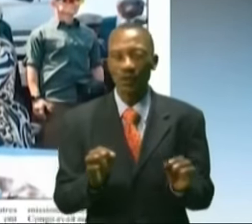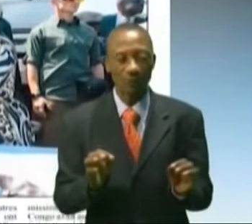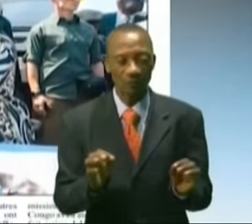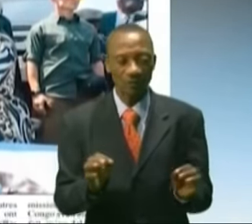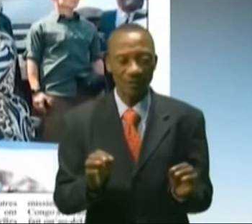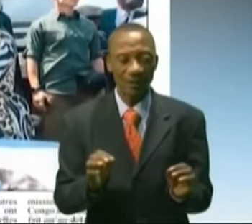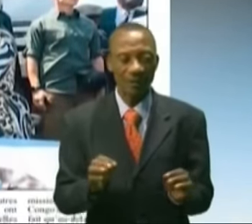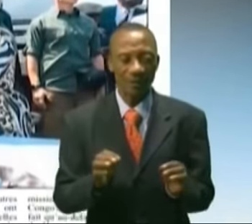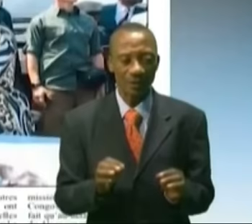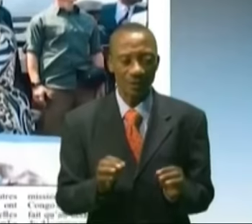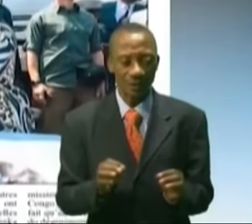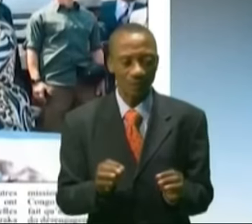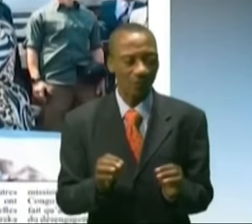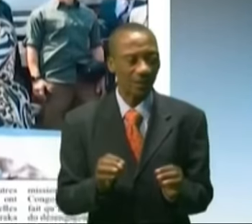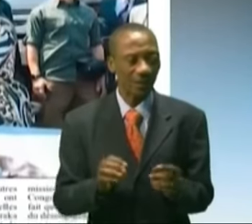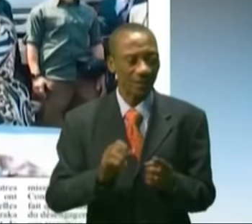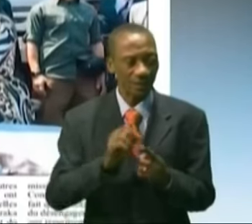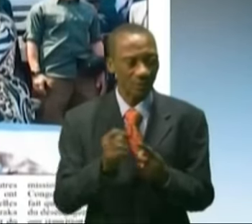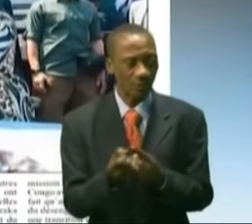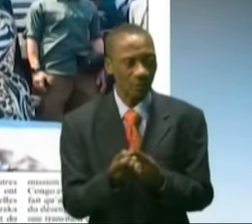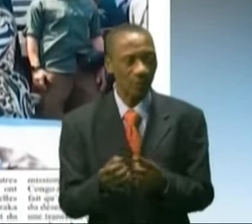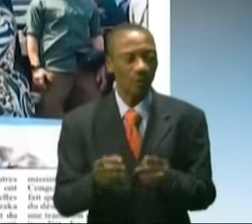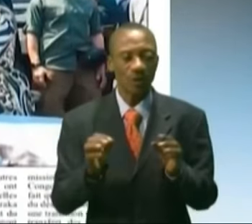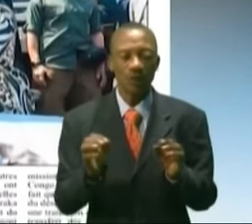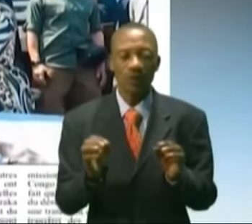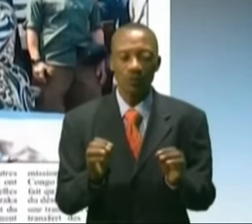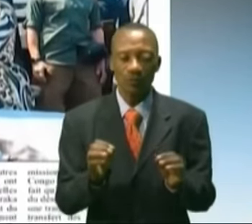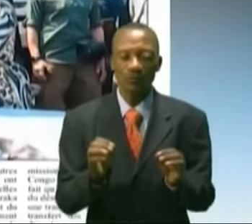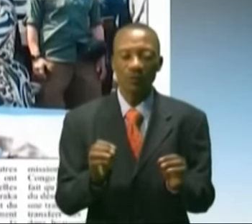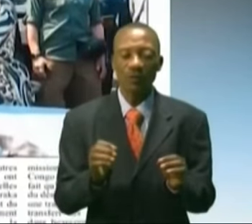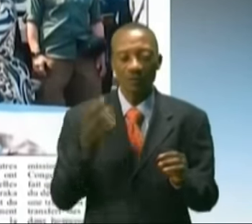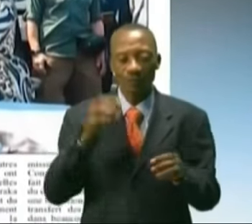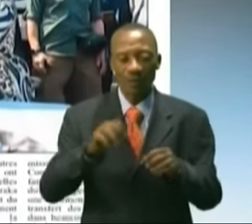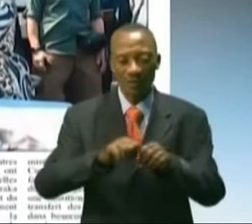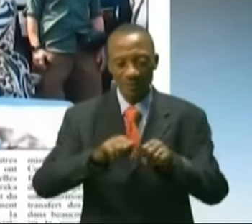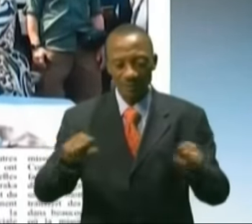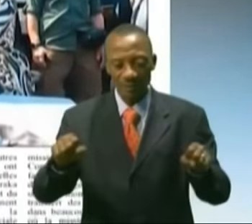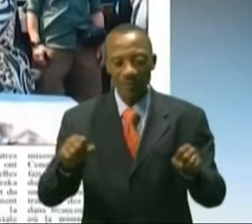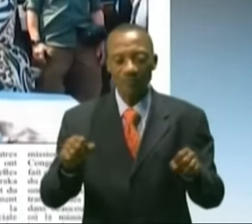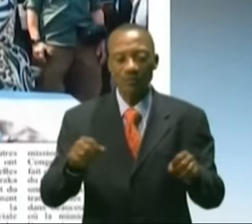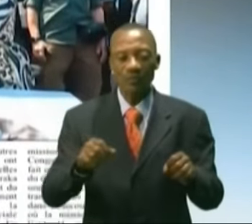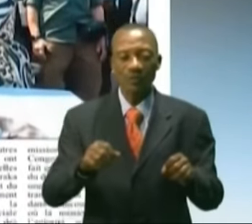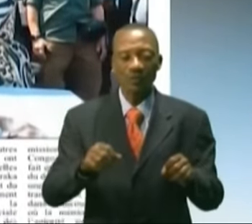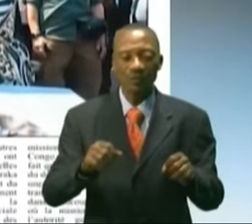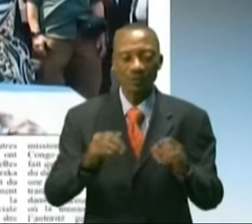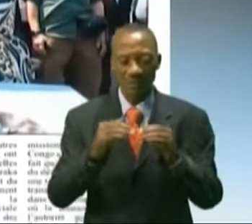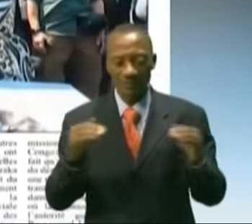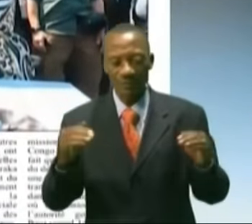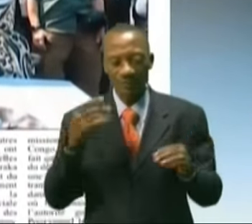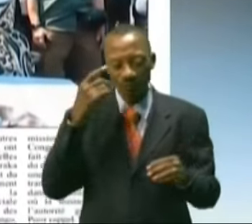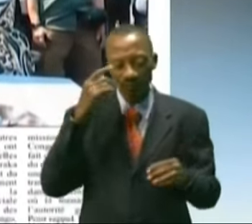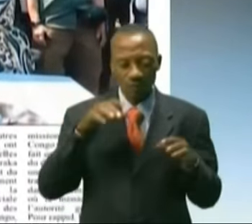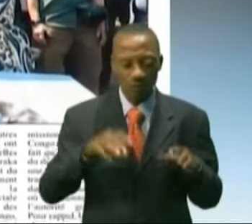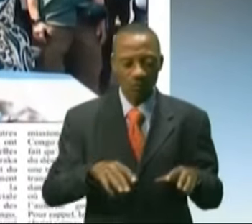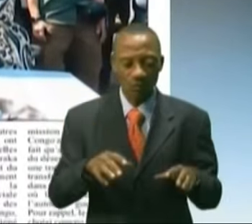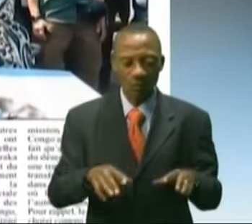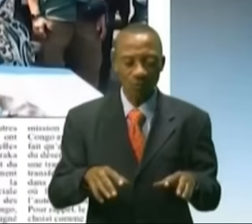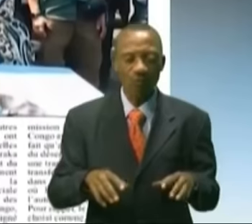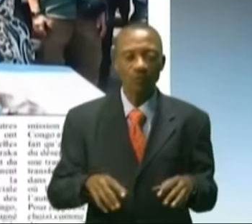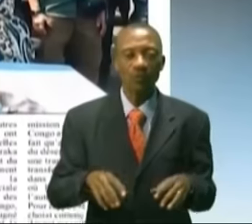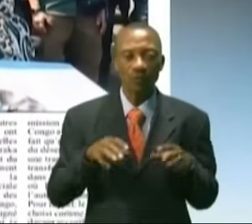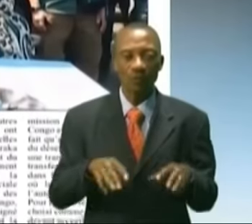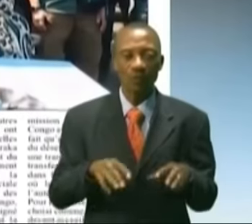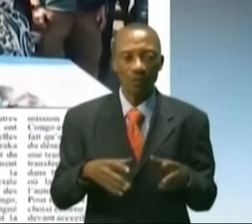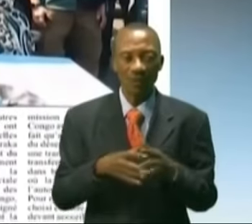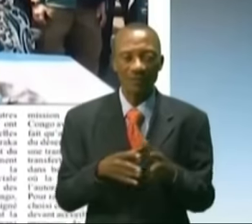la mission de l'ONU pour la stabilisation au Congo entame son retrait dans la province du Sud Kivu. La cérémonie marquant la